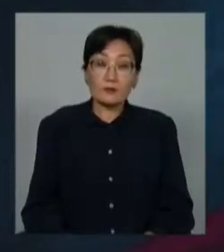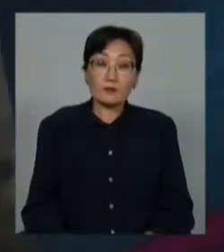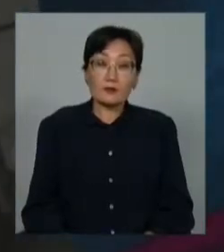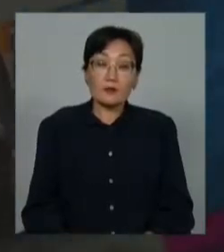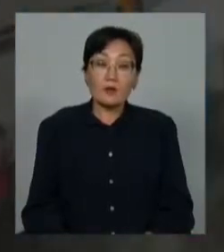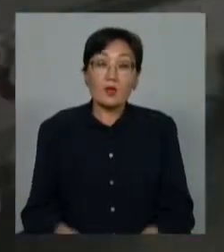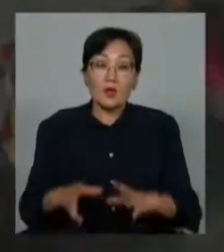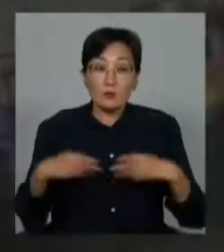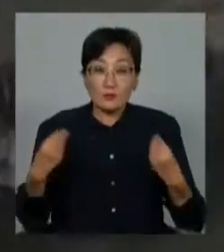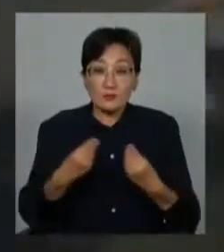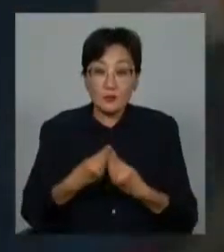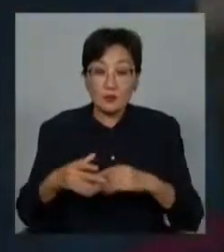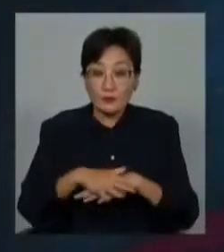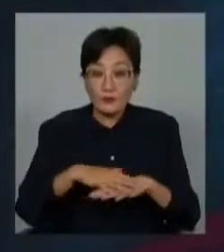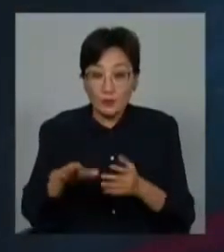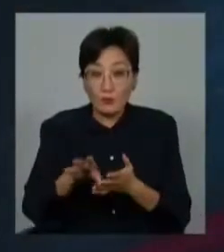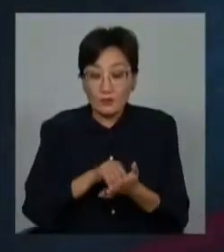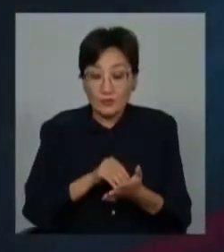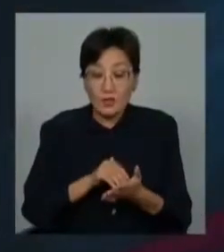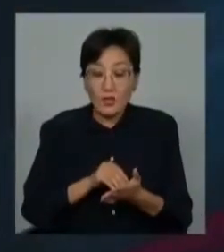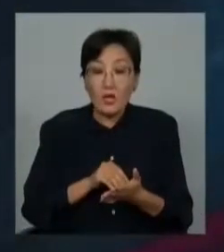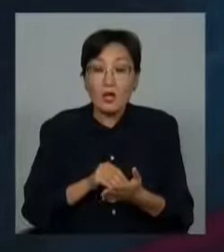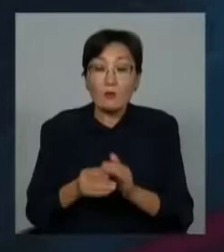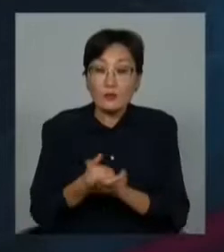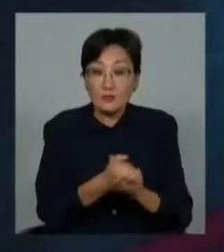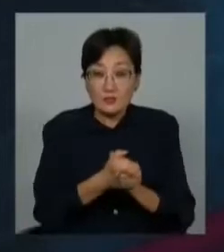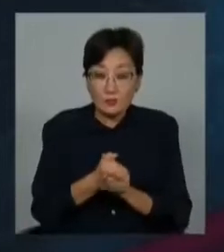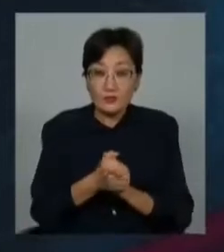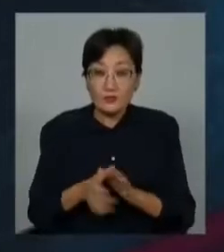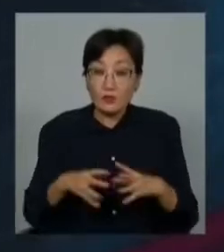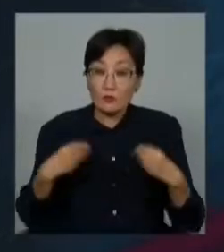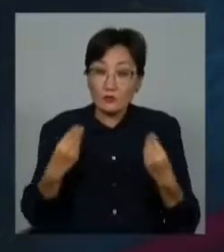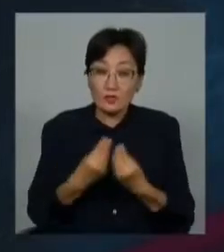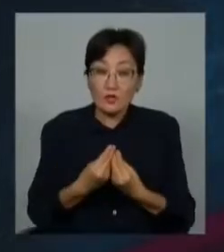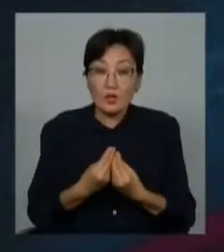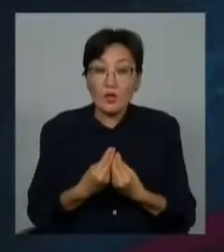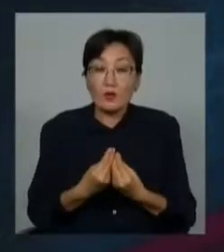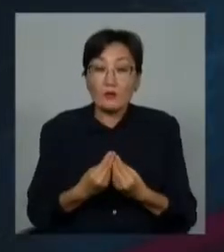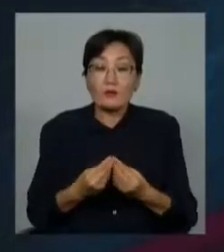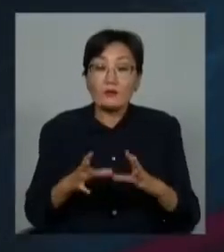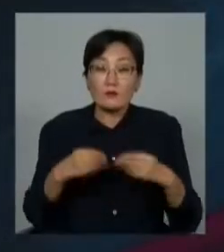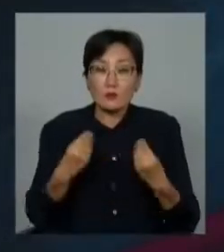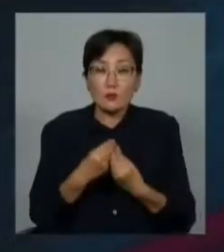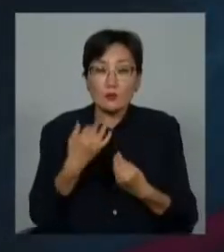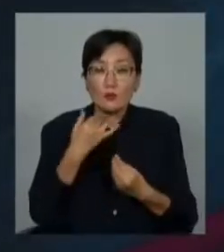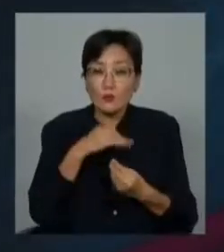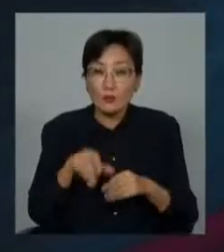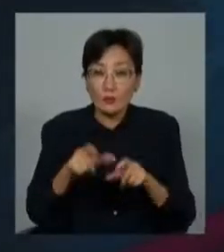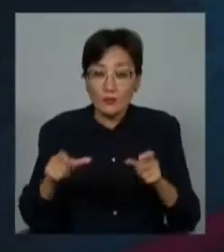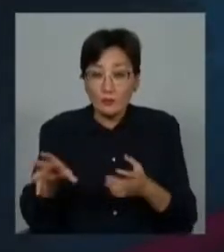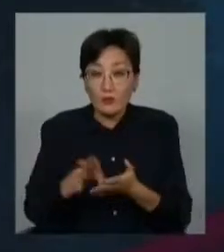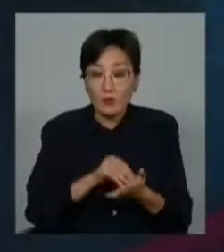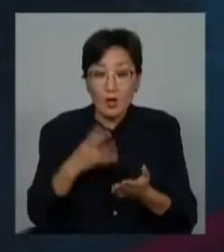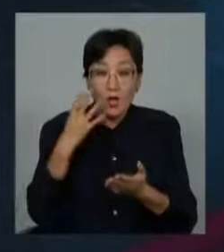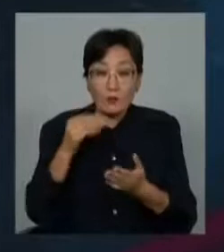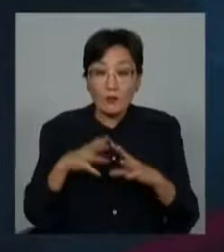Өнегелі жаныя қоғамның айнасы, елдің мұғым қабырғасы іспетті. Демек, жарасымды отбасылар, тамырлы әулеттер қашанда көпке үлгі болуы тиіс.